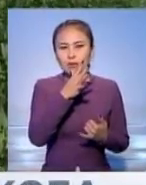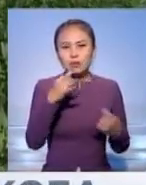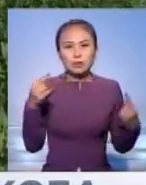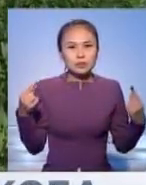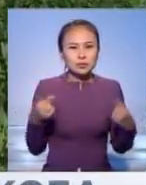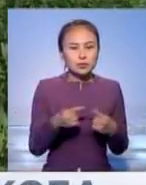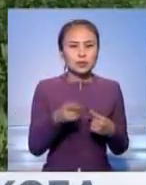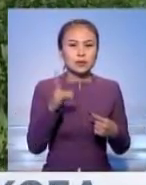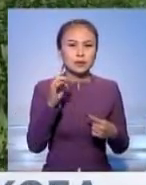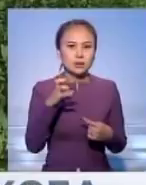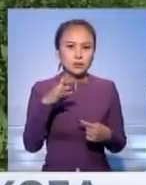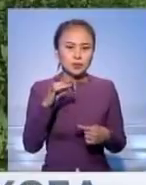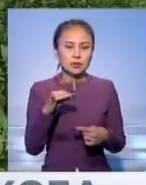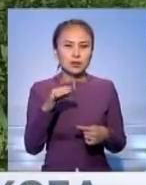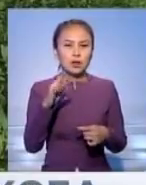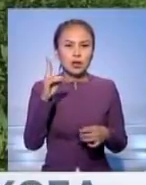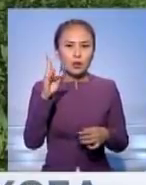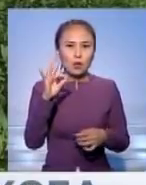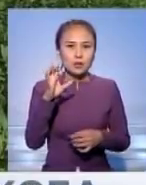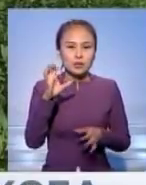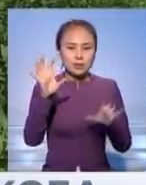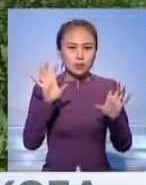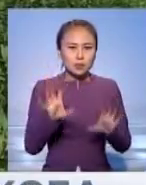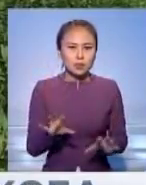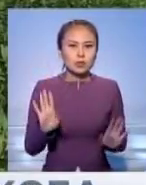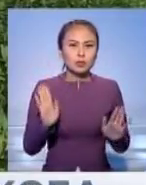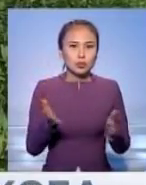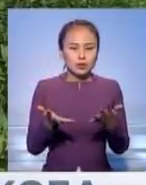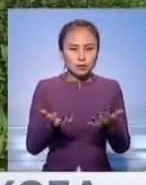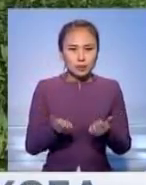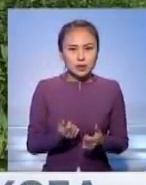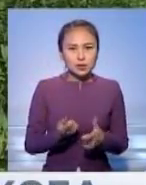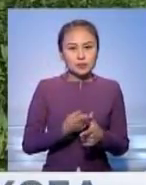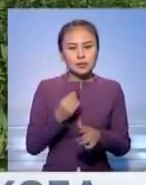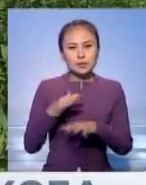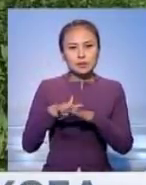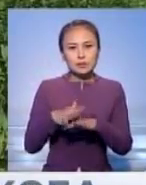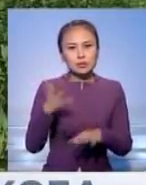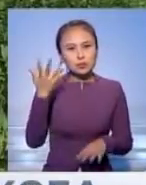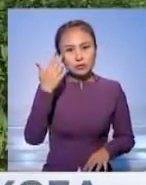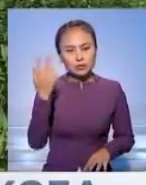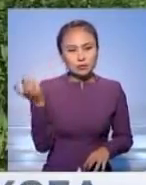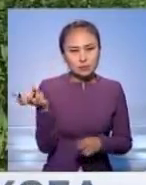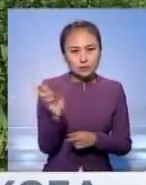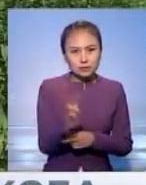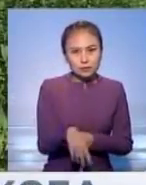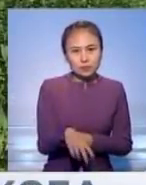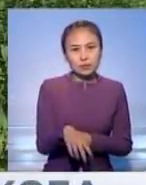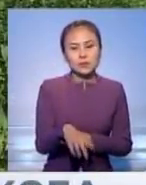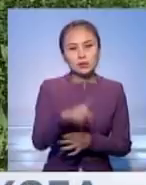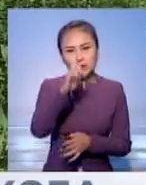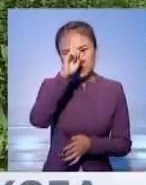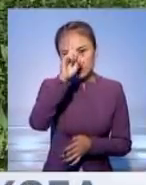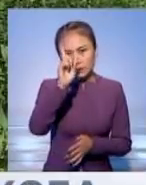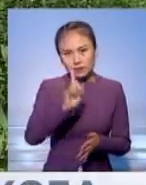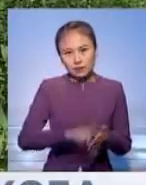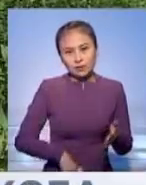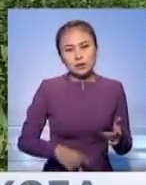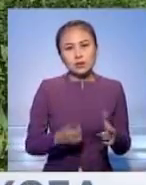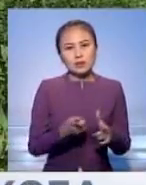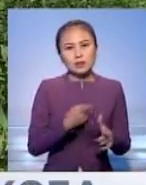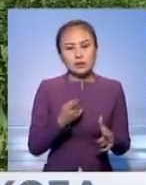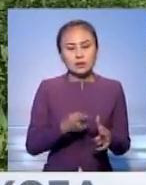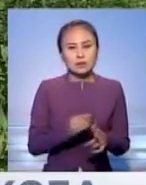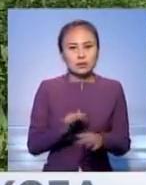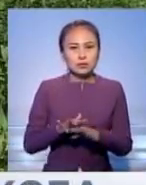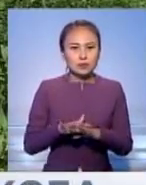нақты Каспий теңізінің конституциясы қабылданды десек болады. Енді инвесторлар келген кезде олар сеніммен инвестицияларын